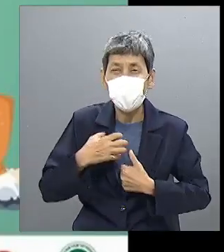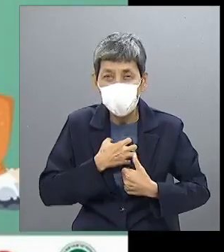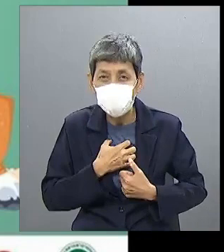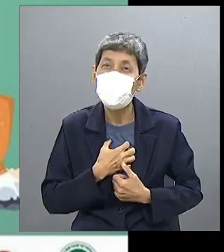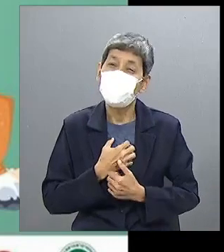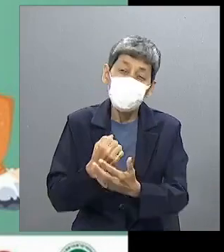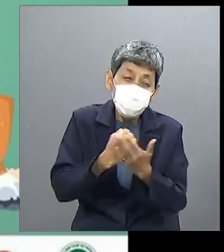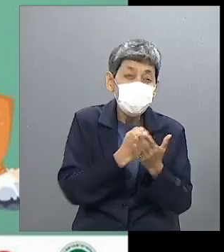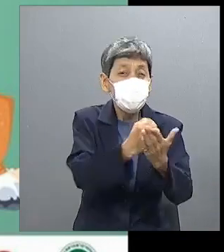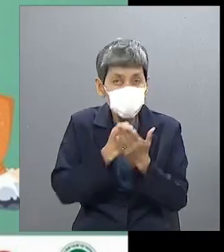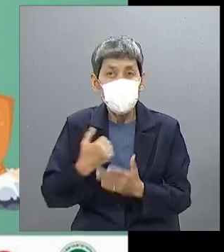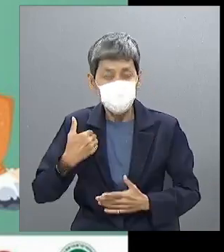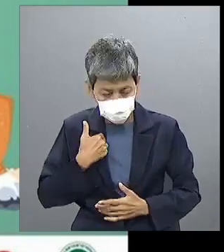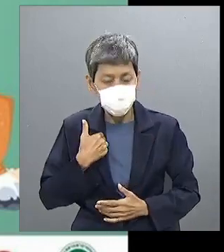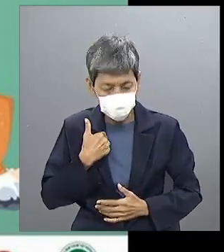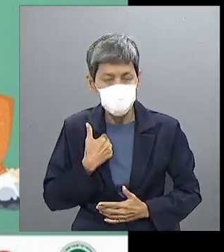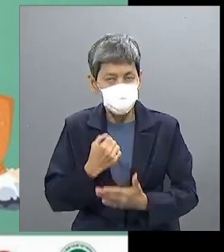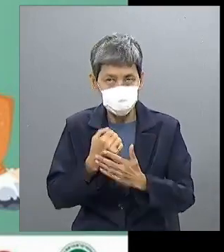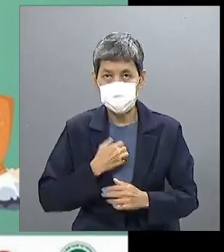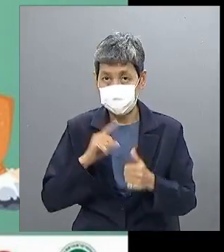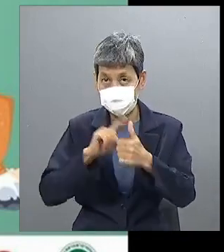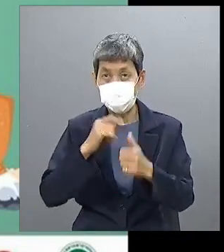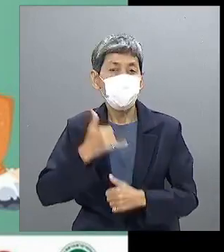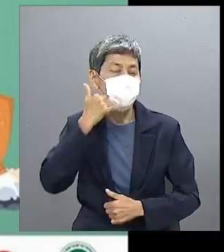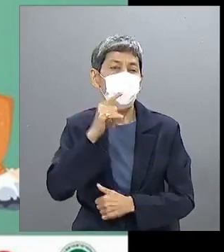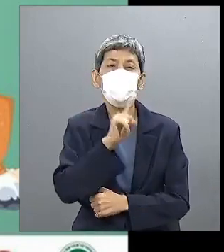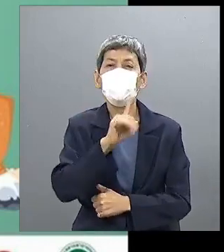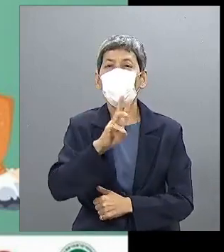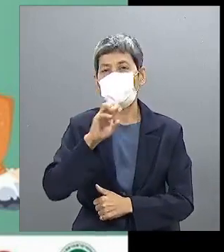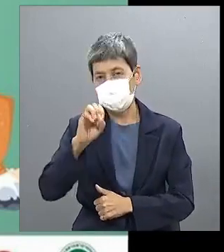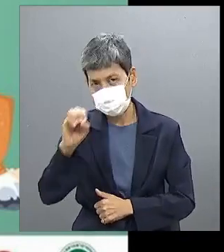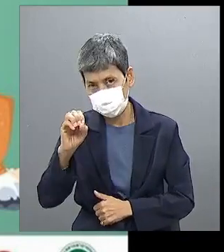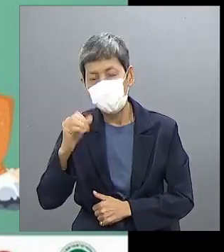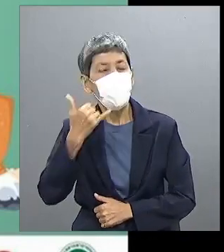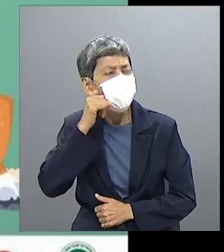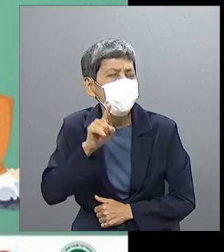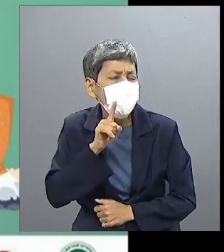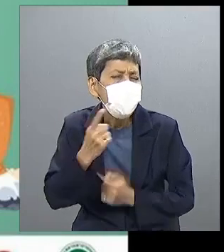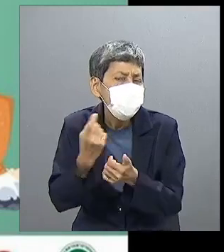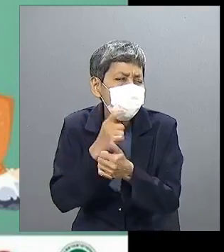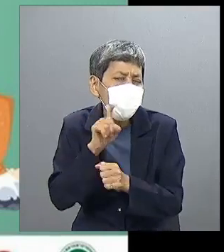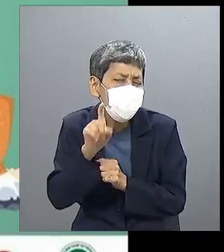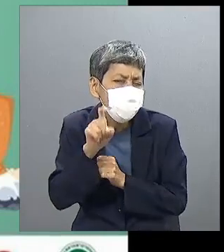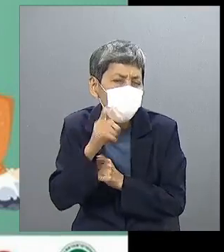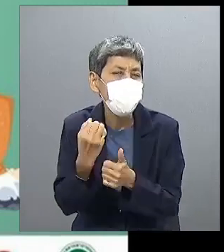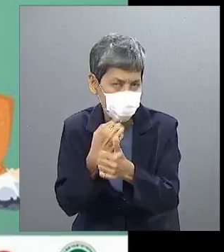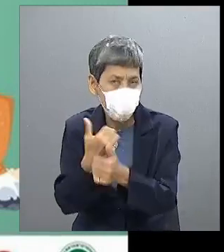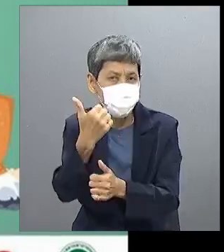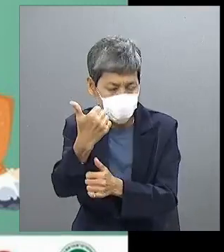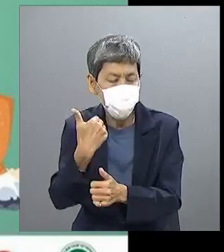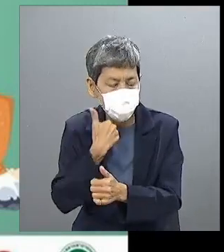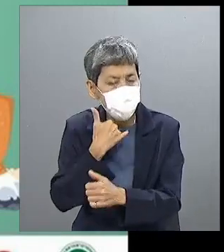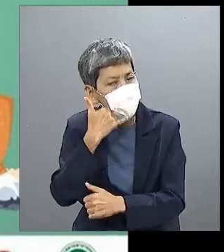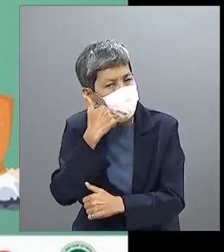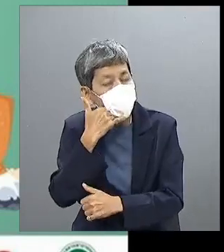ช่วยมันก็จะมีช่องทางครับคือนึงไปเลข 1 600นะครับนี้สามารถโทรไปขอรับคำปรึกษาได้เลยนะครับก็จะมีการกดติดตามไม่